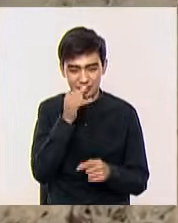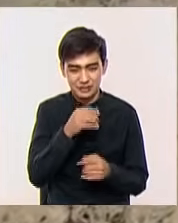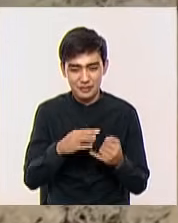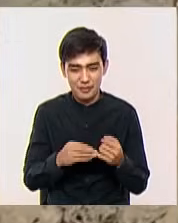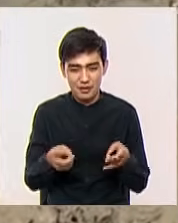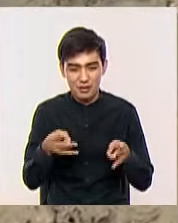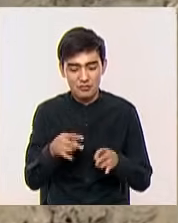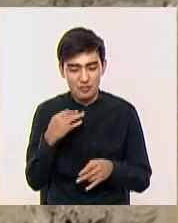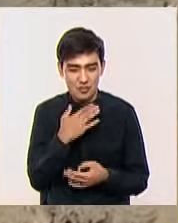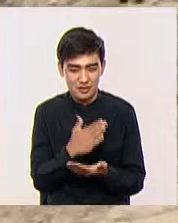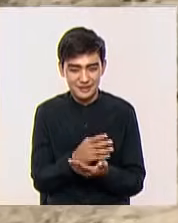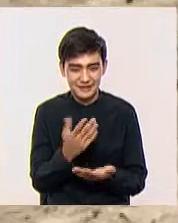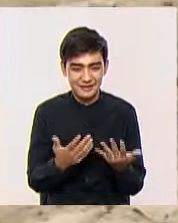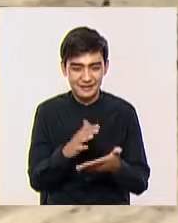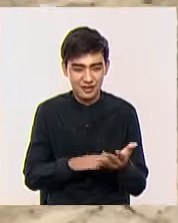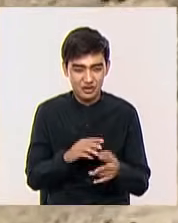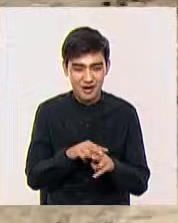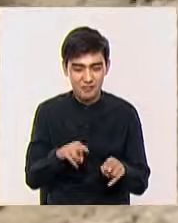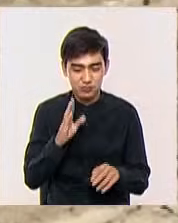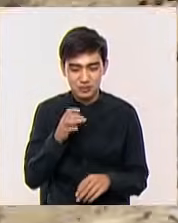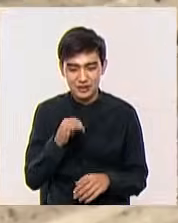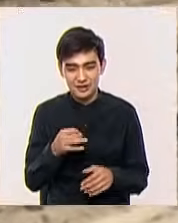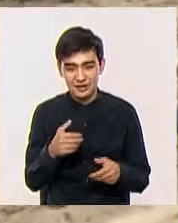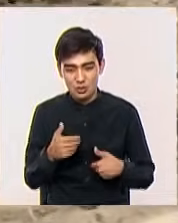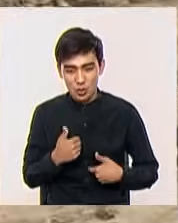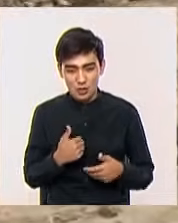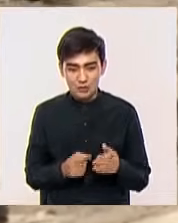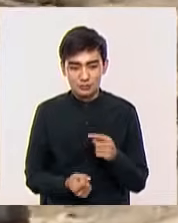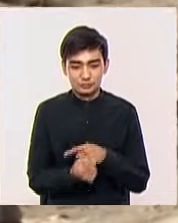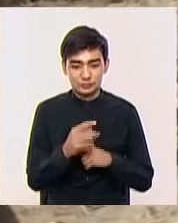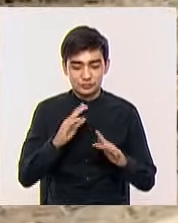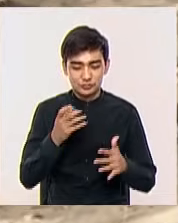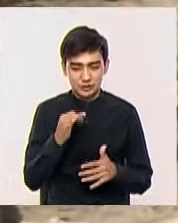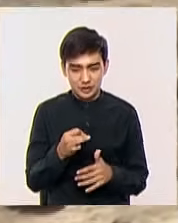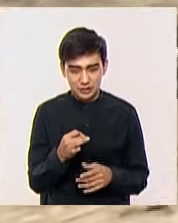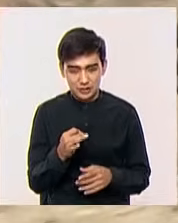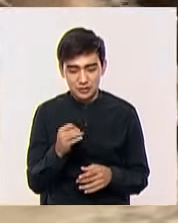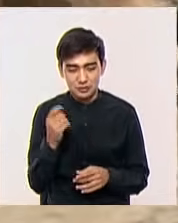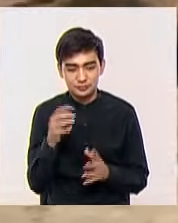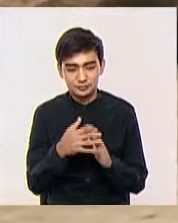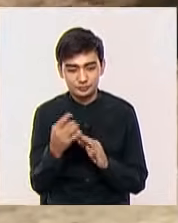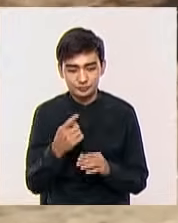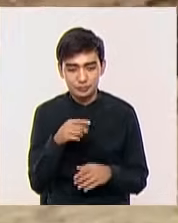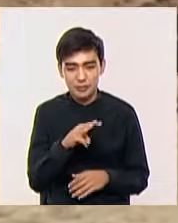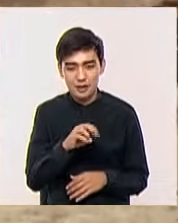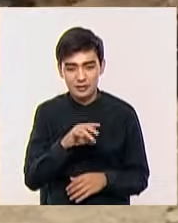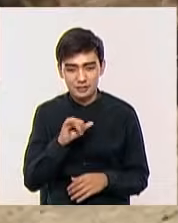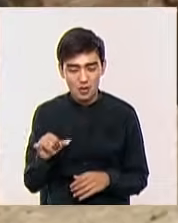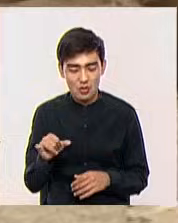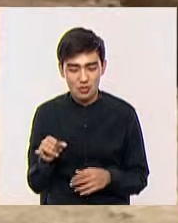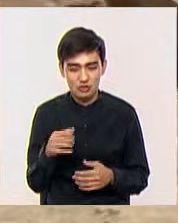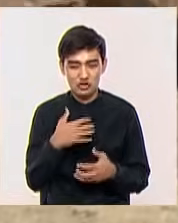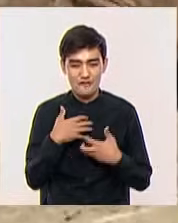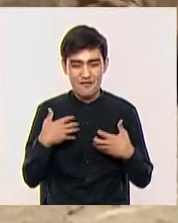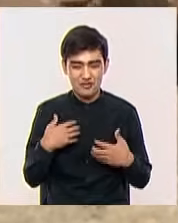қаншама. Жағдай дәл осылай жалғасып жем шөптен таршылық көре беретін болса, шаруалар келесі жыл Маңғыстауда мал тіптен